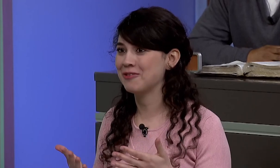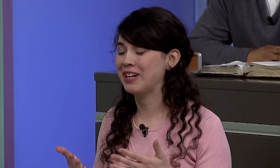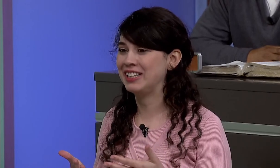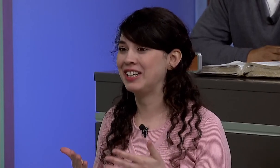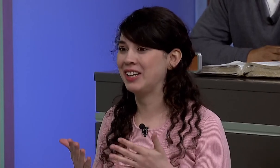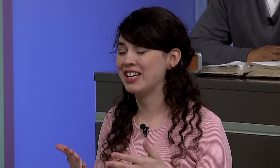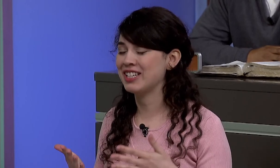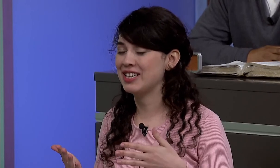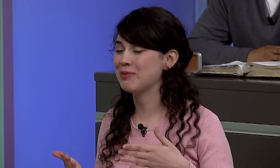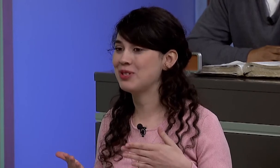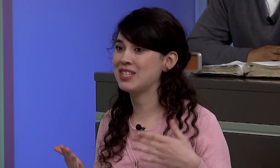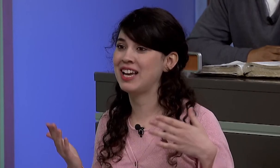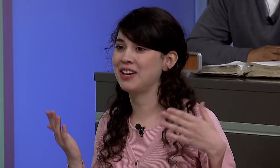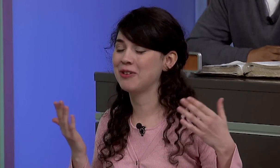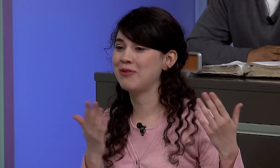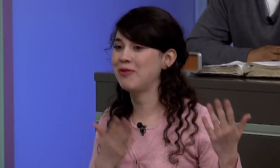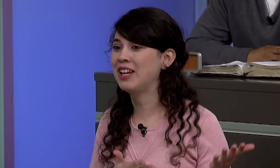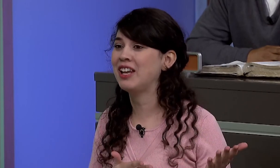Eliasza,